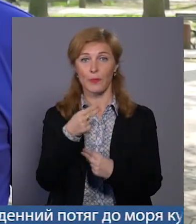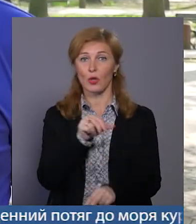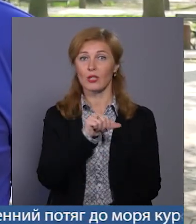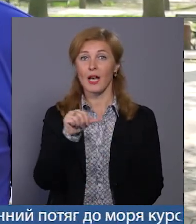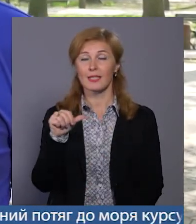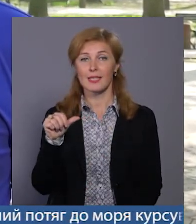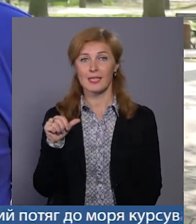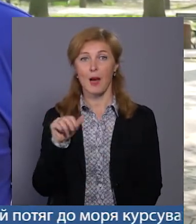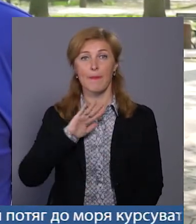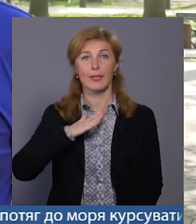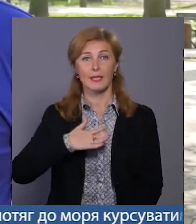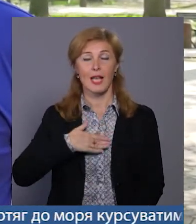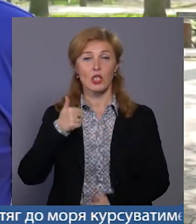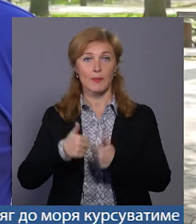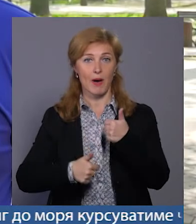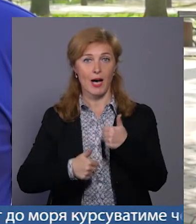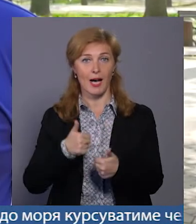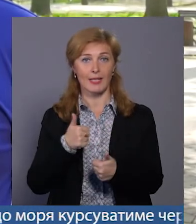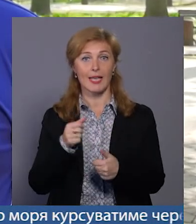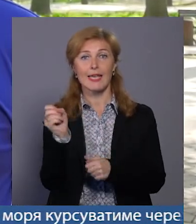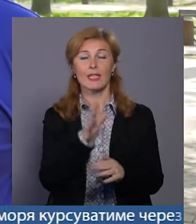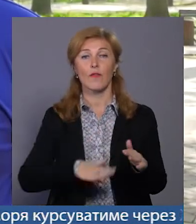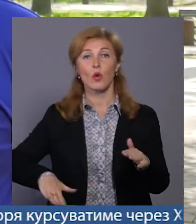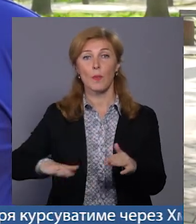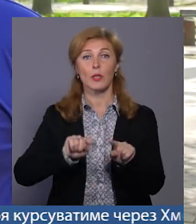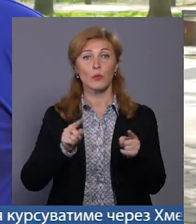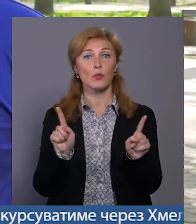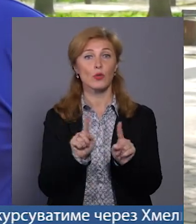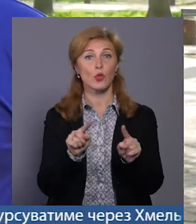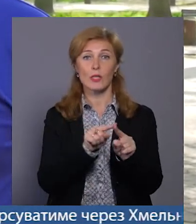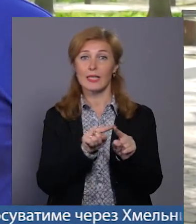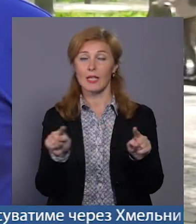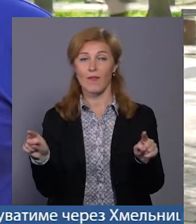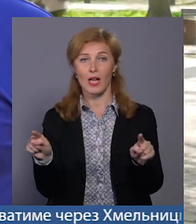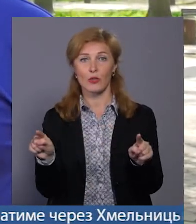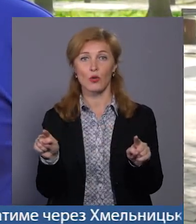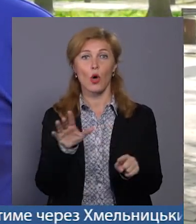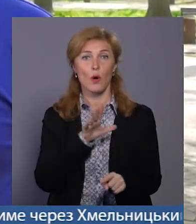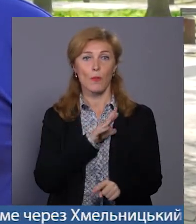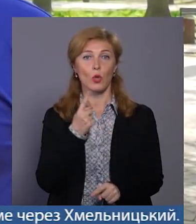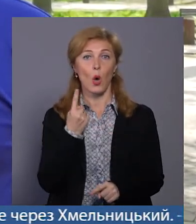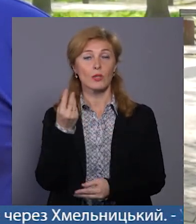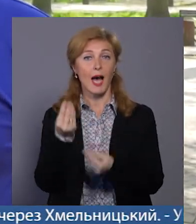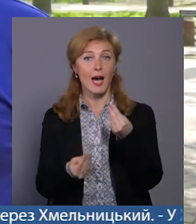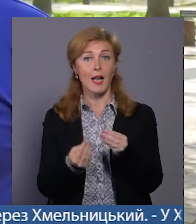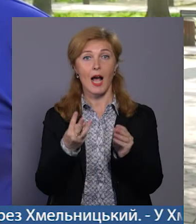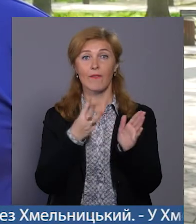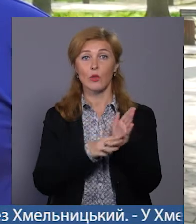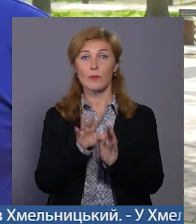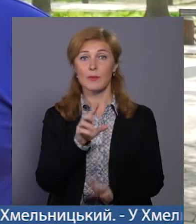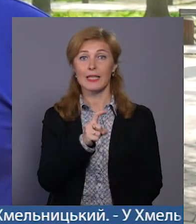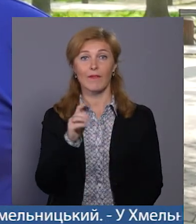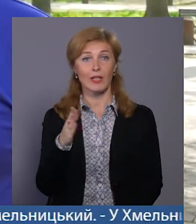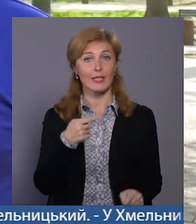саме наших змагань європейських, тому що за часом, за тривалістю була одна гра 85